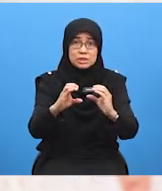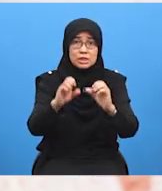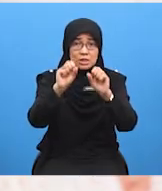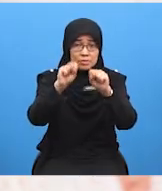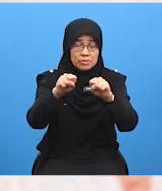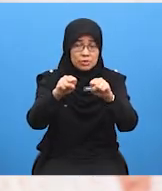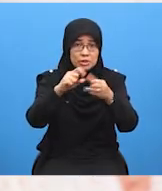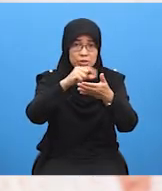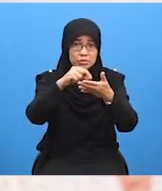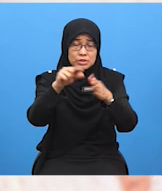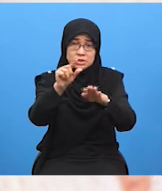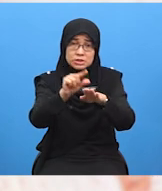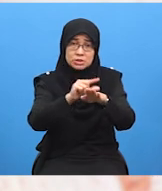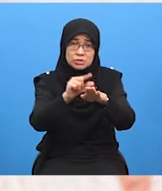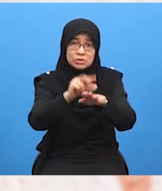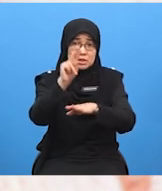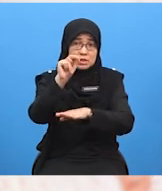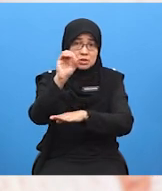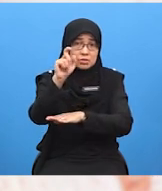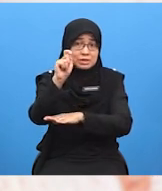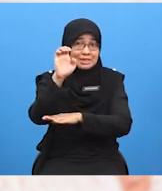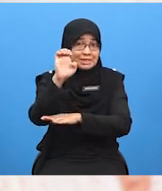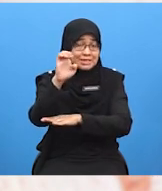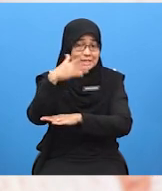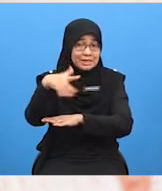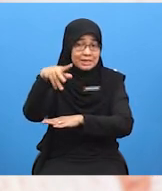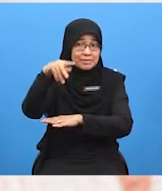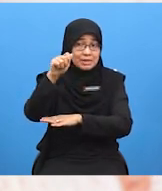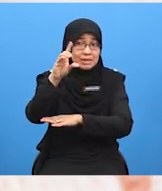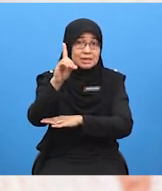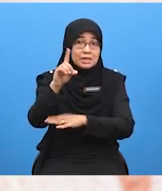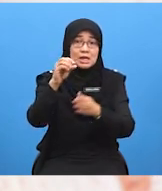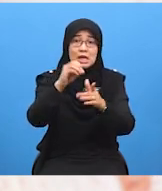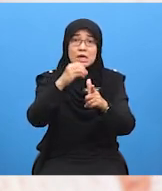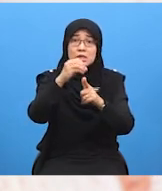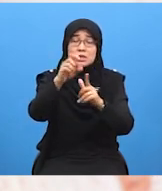Aturcara boleh ditulis menggunakan notepad atau terus dari telefon pintar.